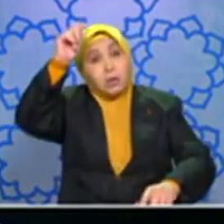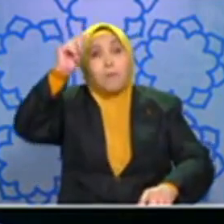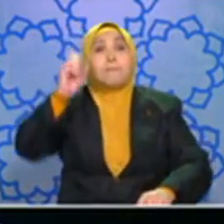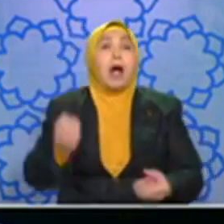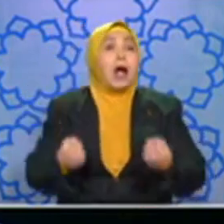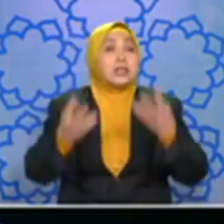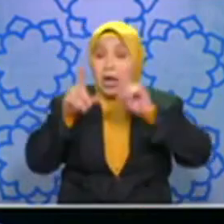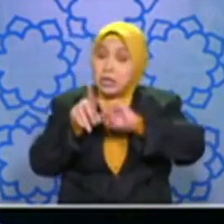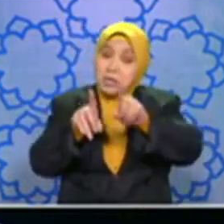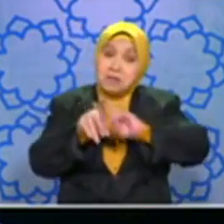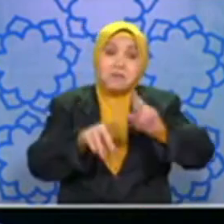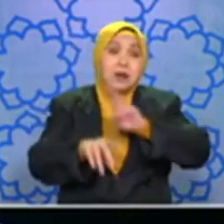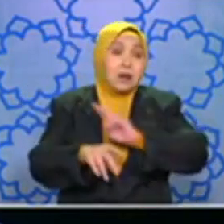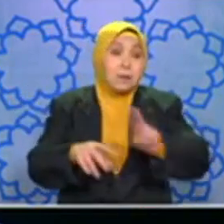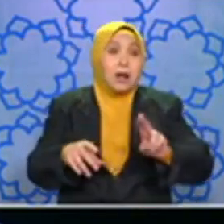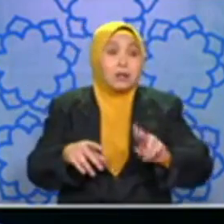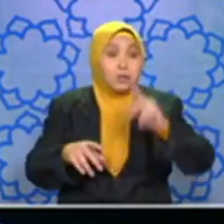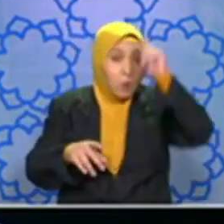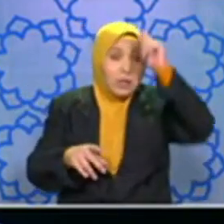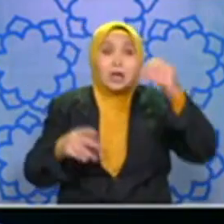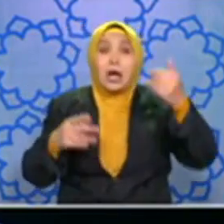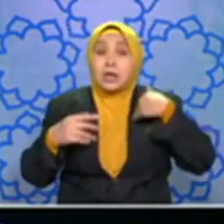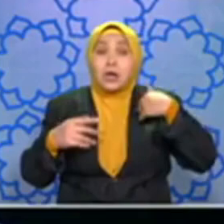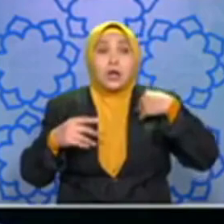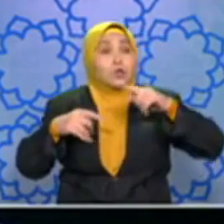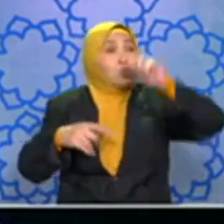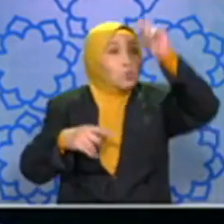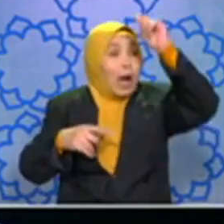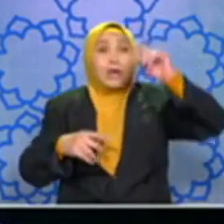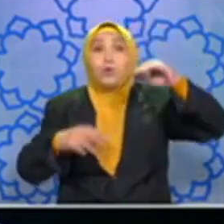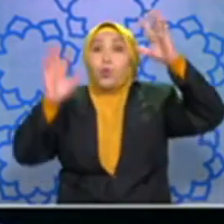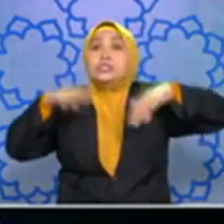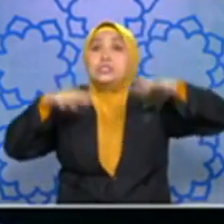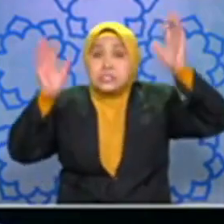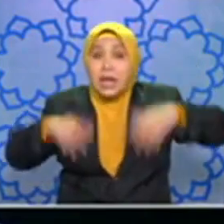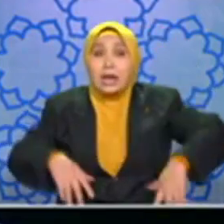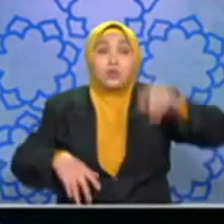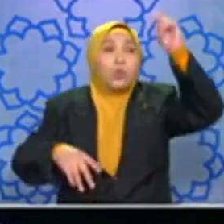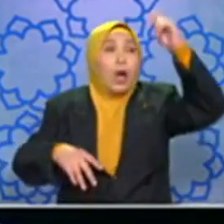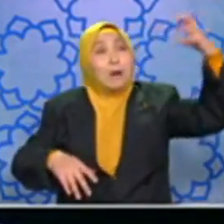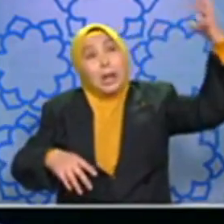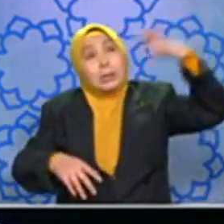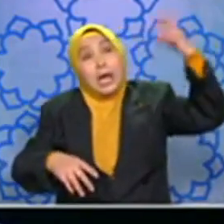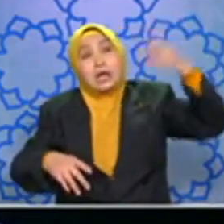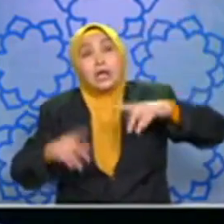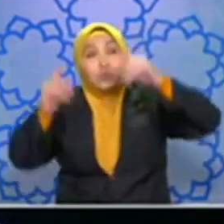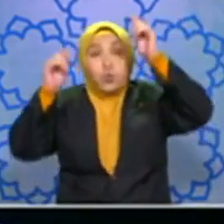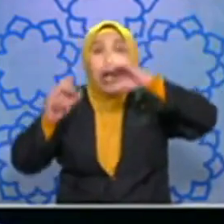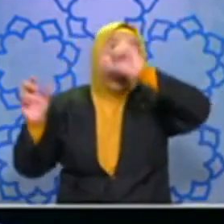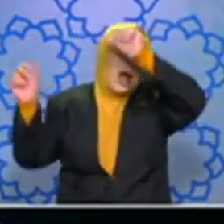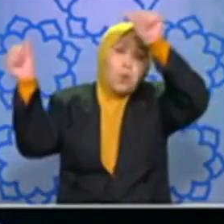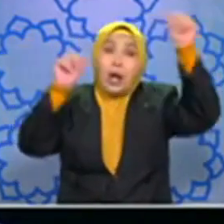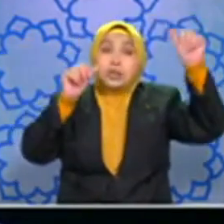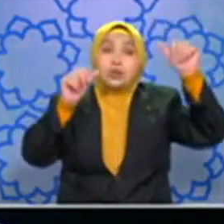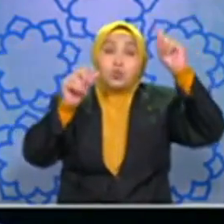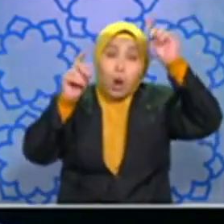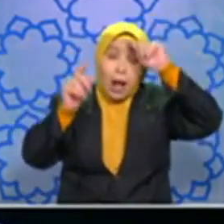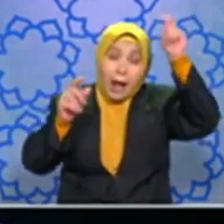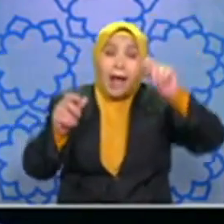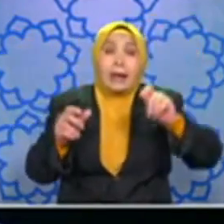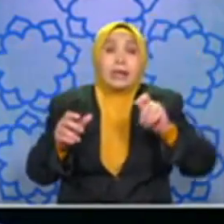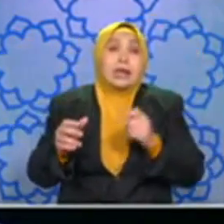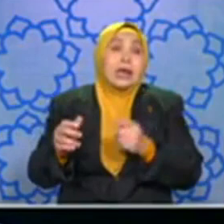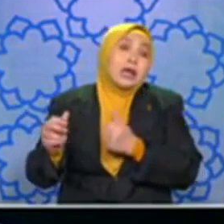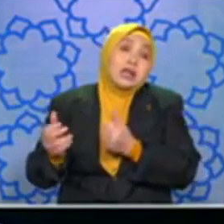berbagai agama, dia kata Tuhan dia ada Tuhan hujan, Tuhan apa lagi? Tuhan matahari, Tuhan awan, Tuhan rezeki, Tuhan pelangi, Tuhan